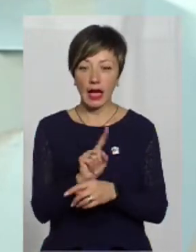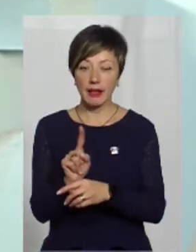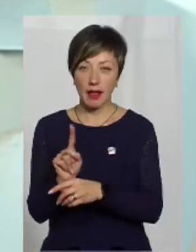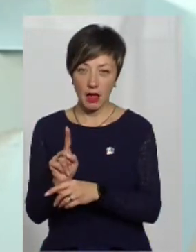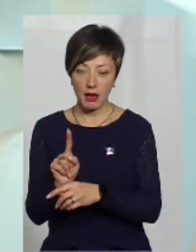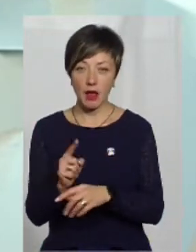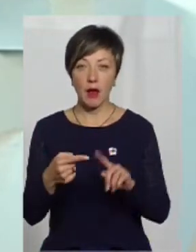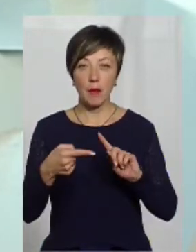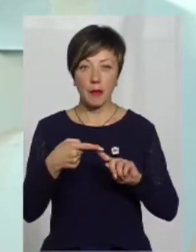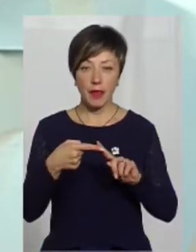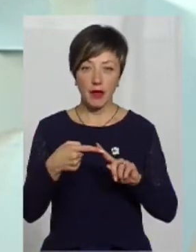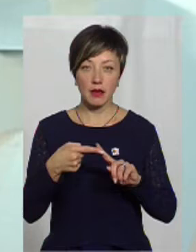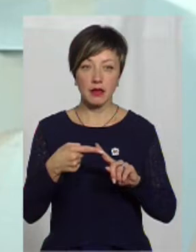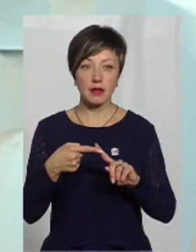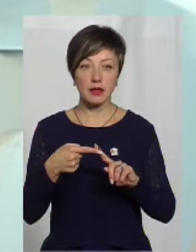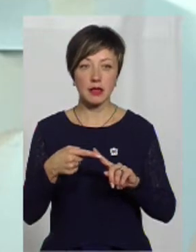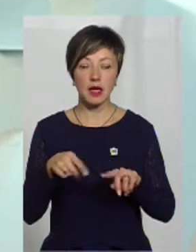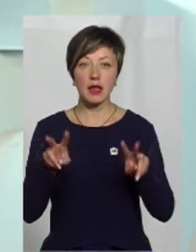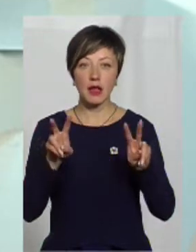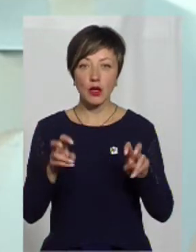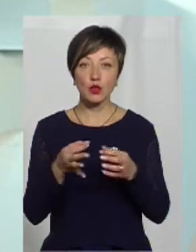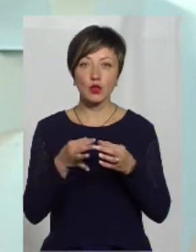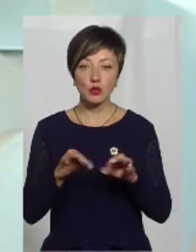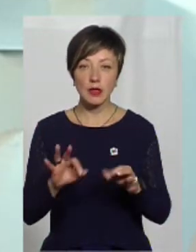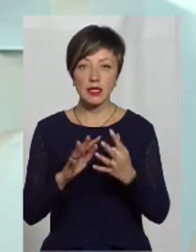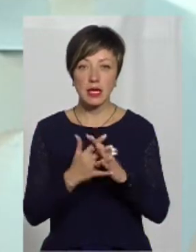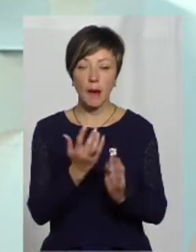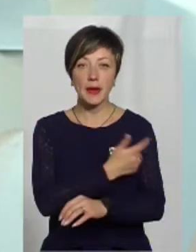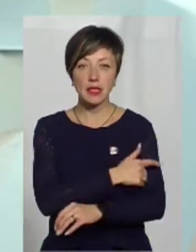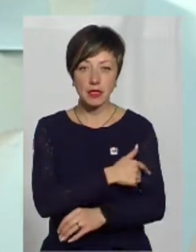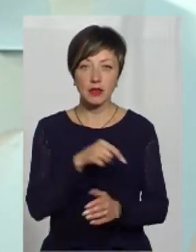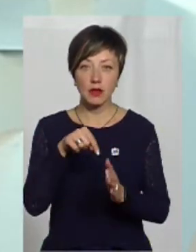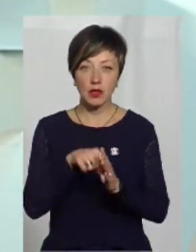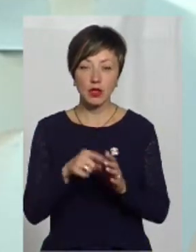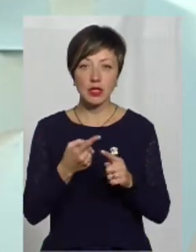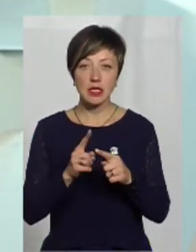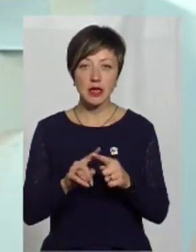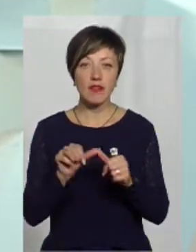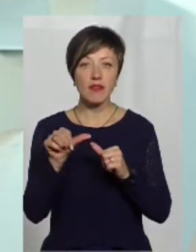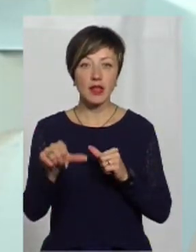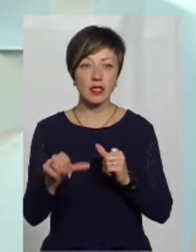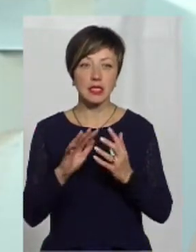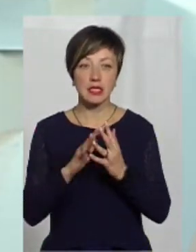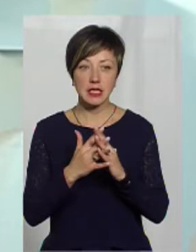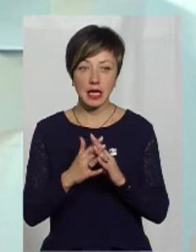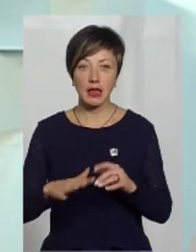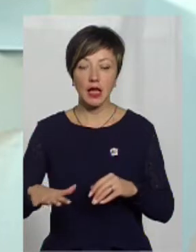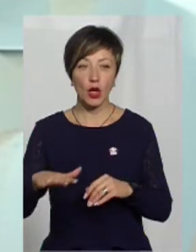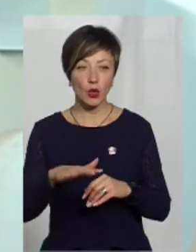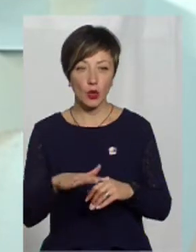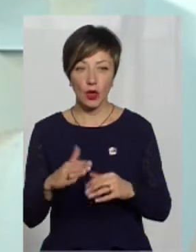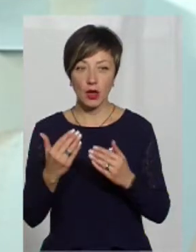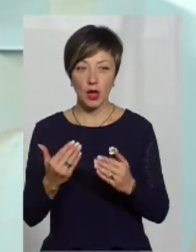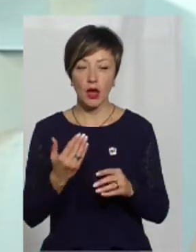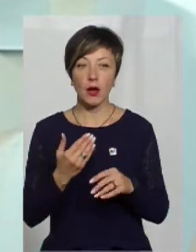сам назва «Доступна сільська медицина», говорить про те, що це виключно були сільські території.